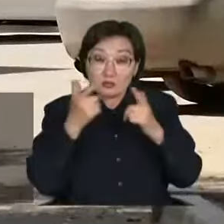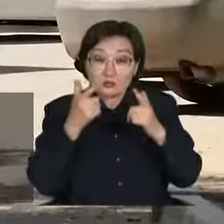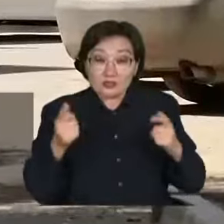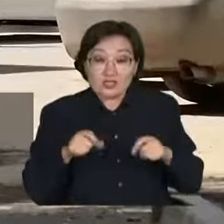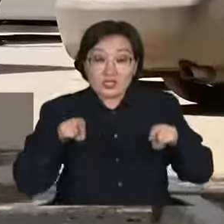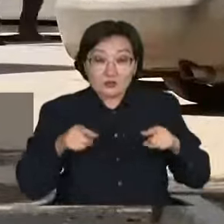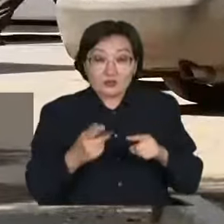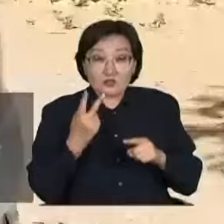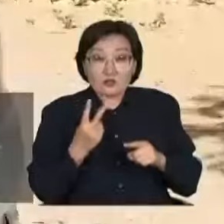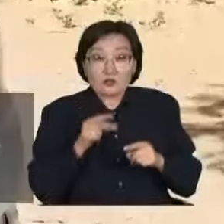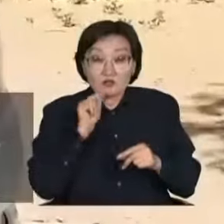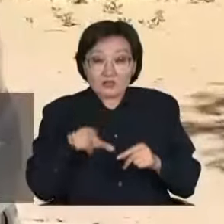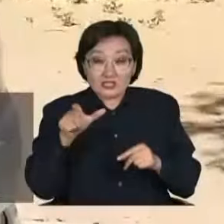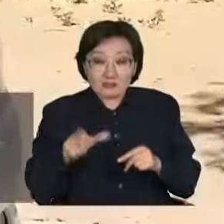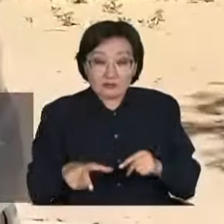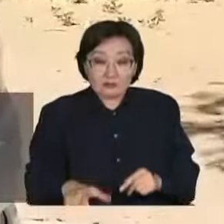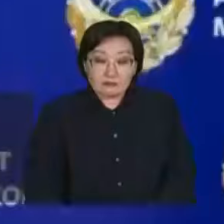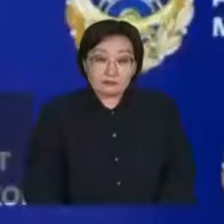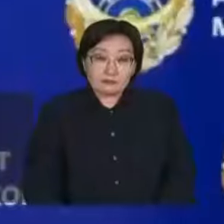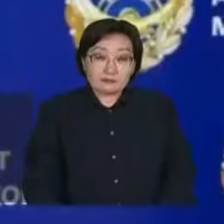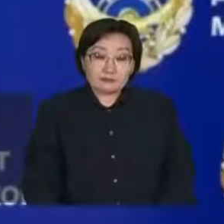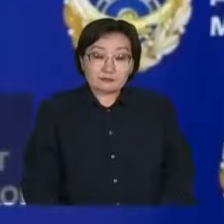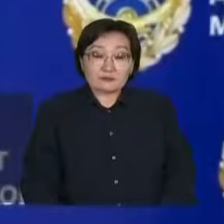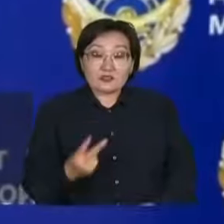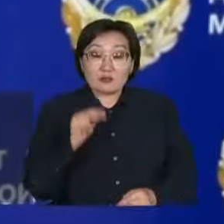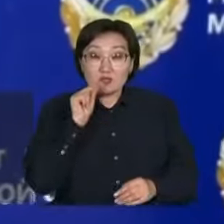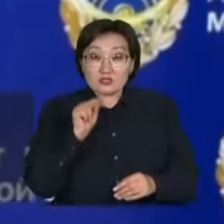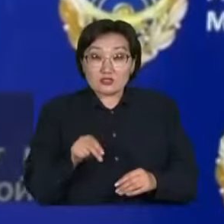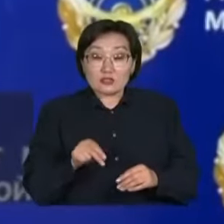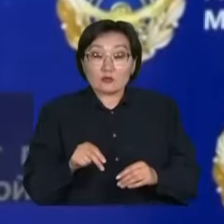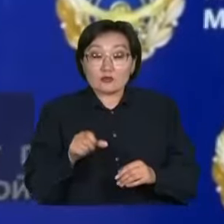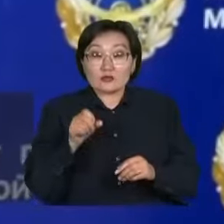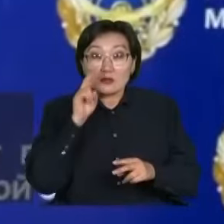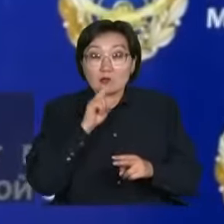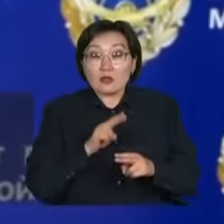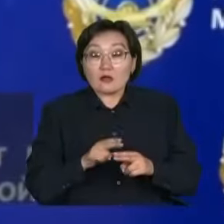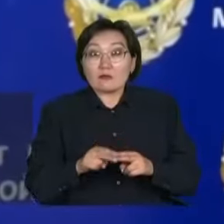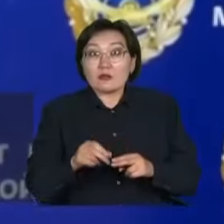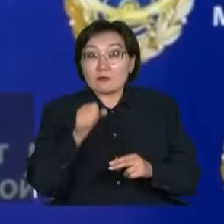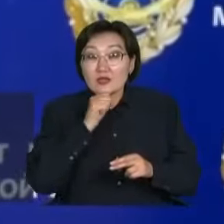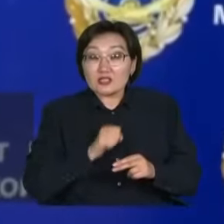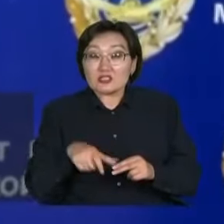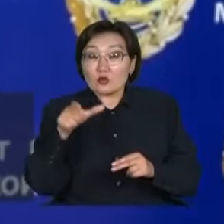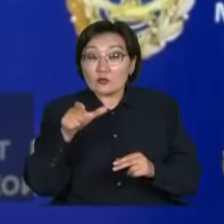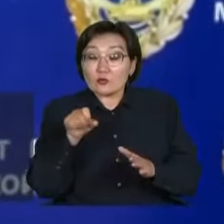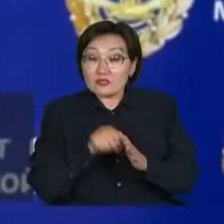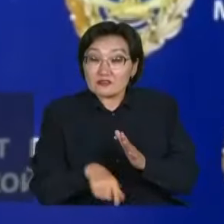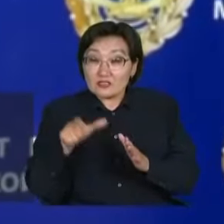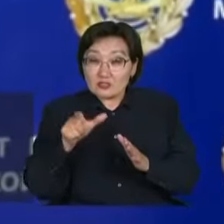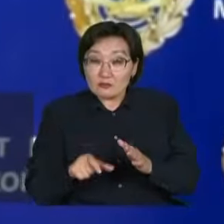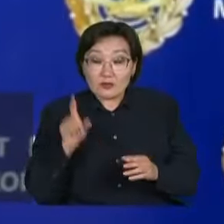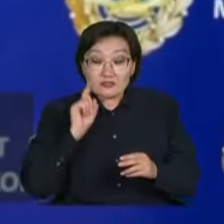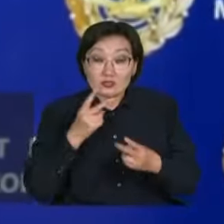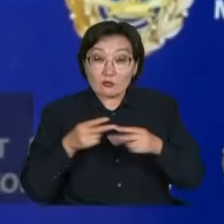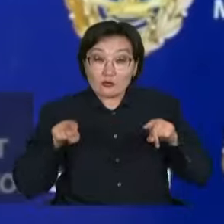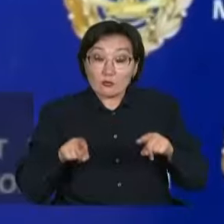о задержании двух подозреваемых. Двое подозреваемых в похищении и убийстве человека водворены в изолятор временного содержания.